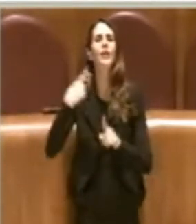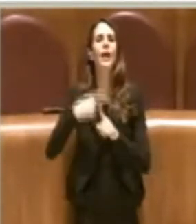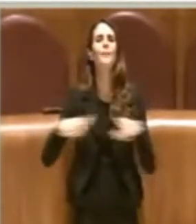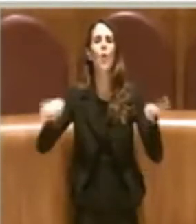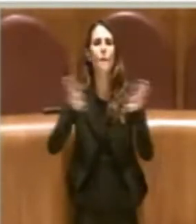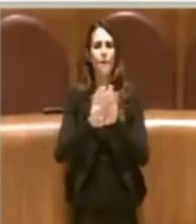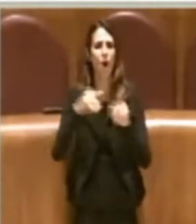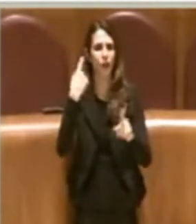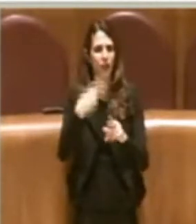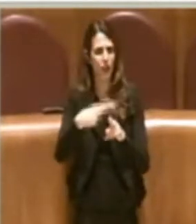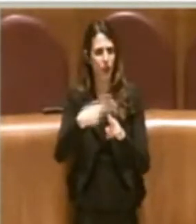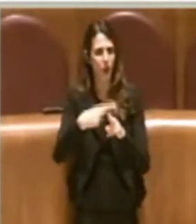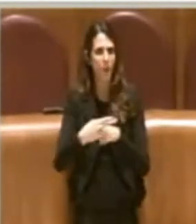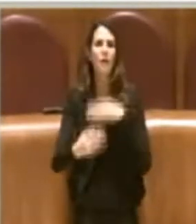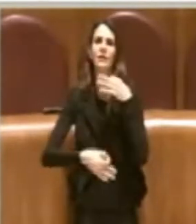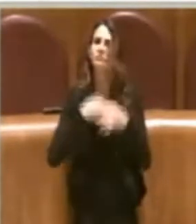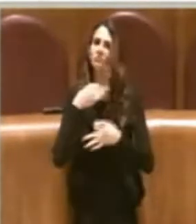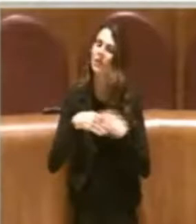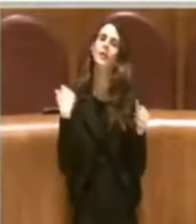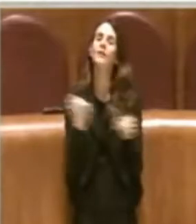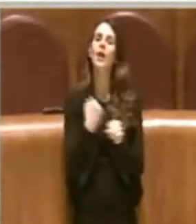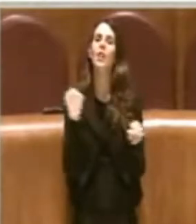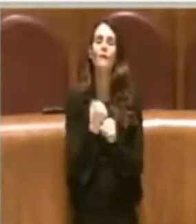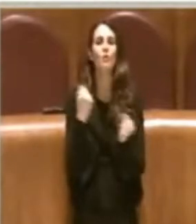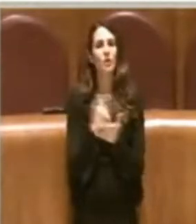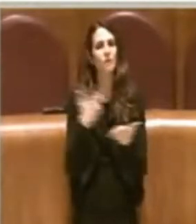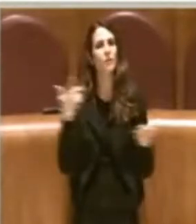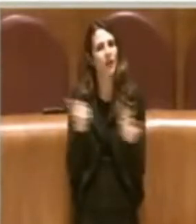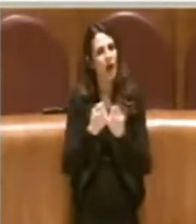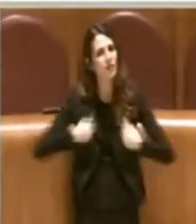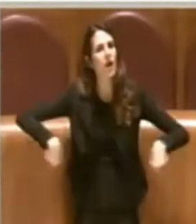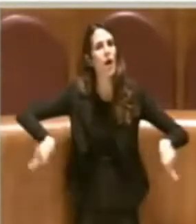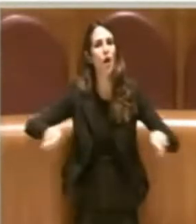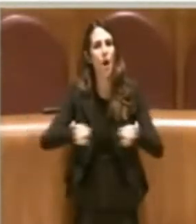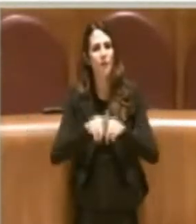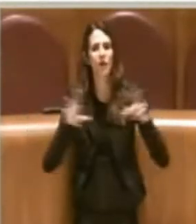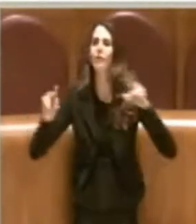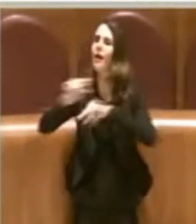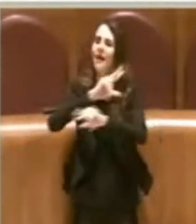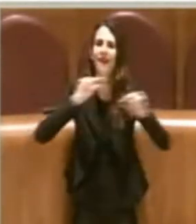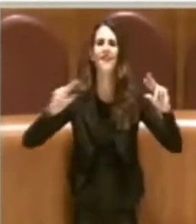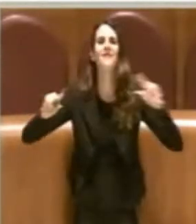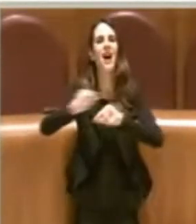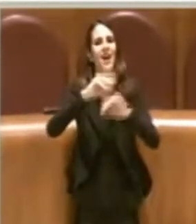molto importante di cui abbiamo più volte parlato in commissione,